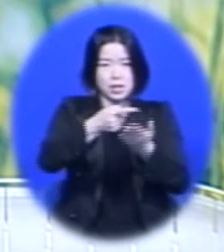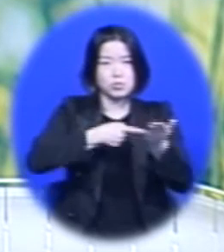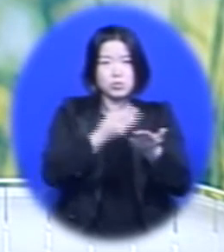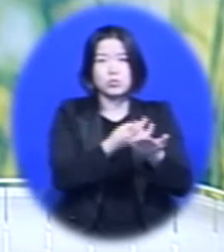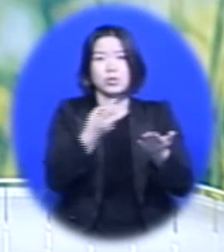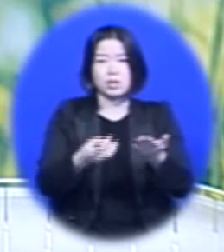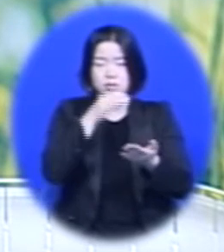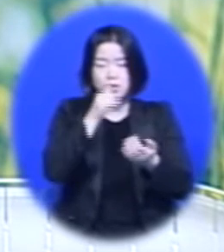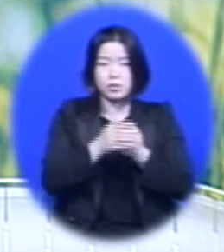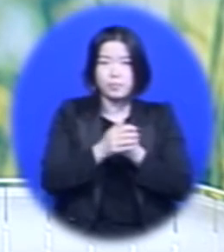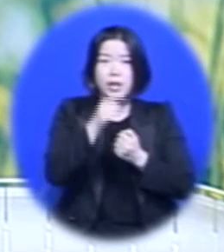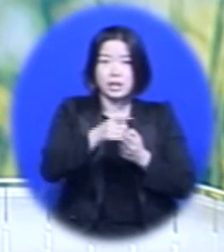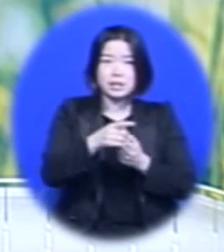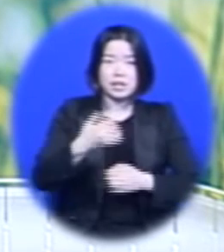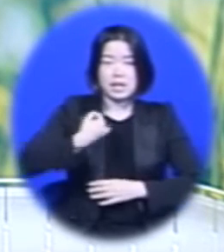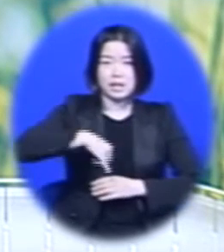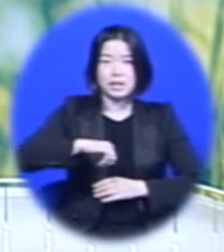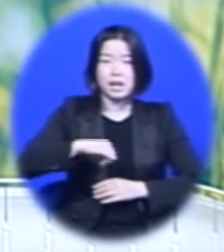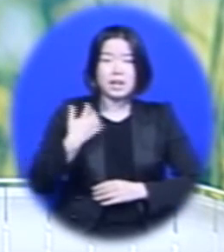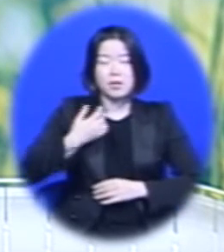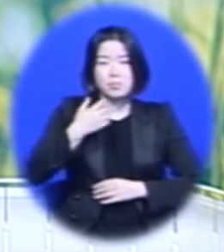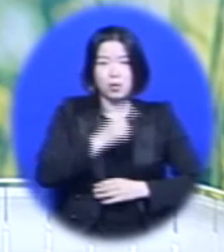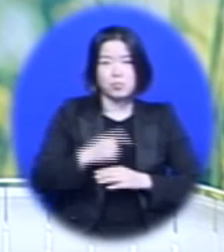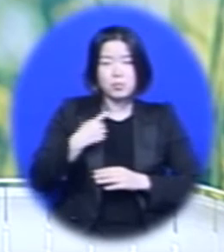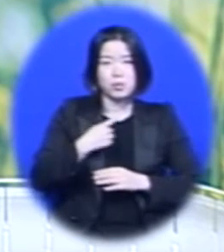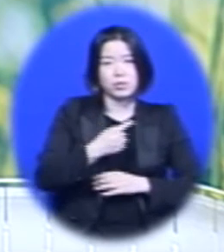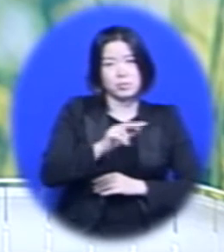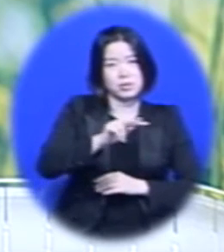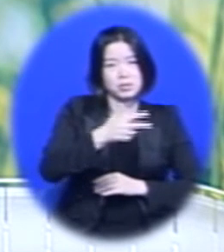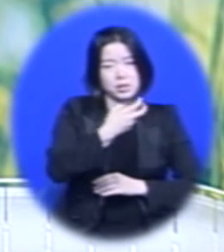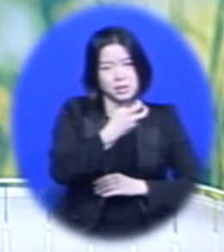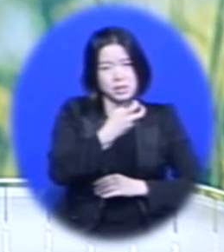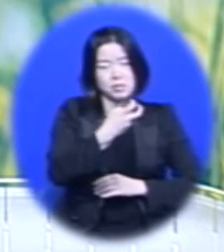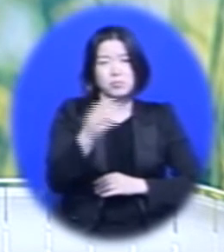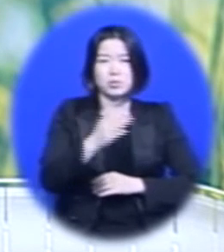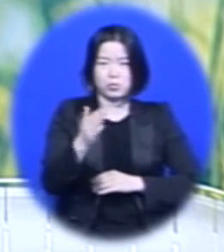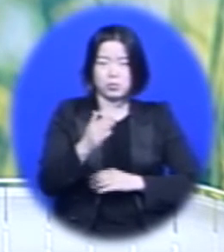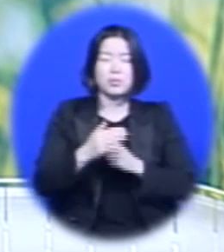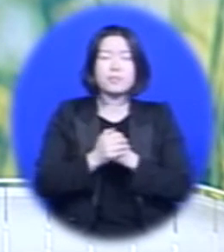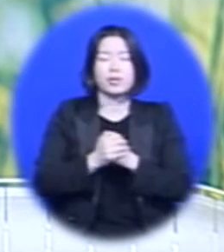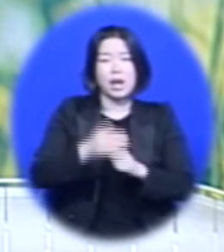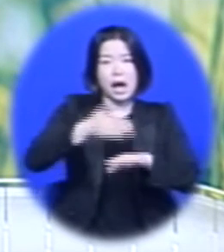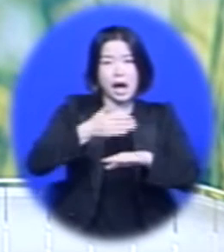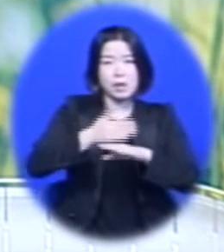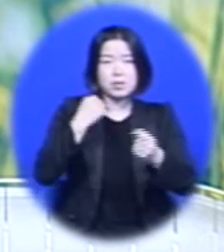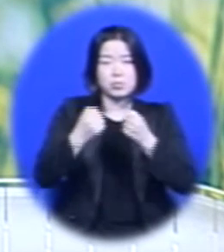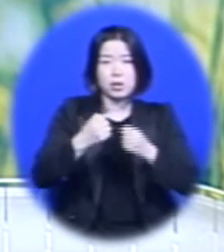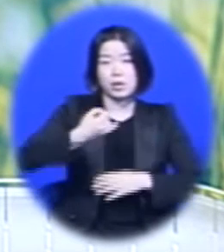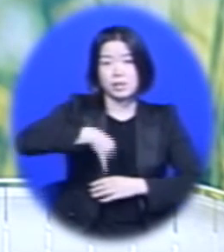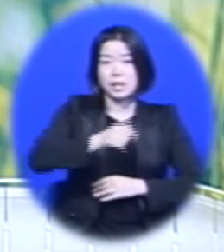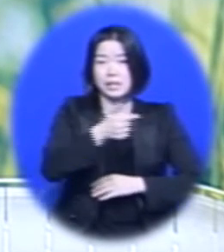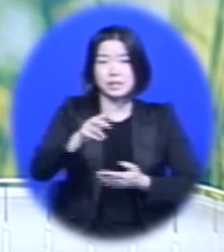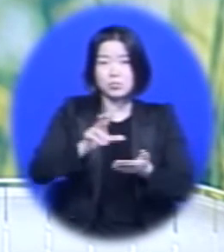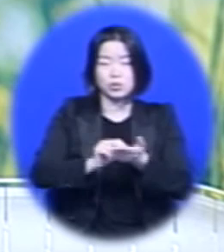딸의 몸무게는 1.2kg, 아들의 몸무게는 겨우 720g에 불과했습니다. 감사하게도 딸은 큰 문제